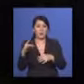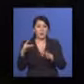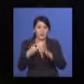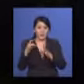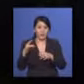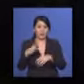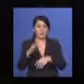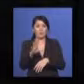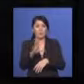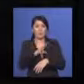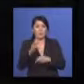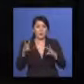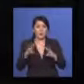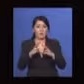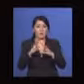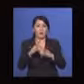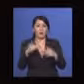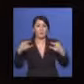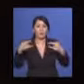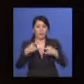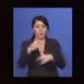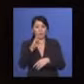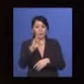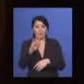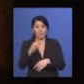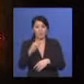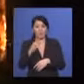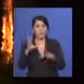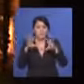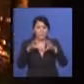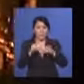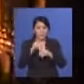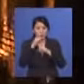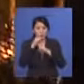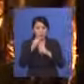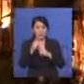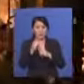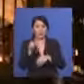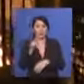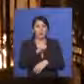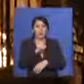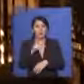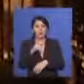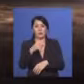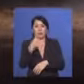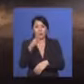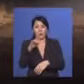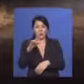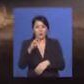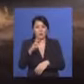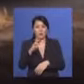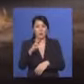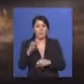Из-за искр произошло возгорание на телевизионной вышке. Пока ликвидировать очаг не получается, наблюдается сильное задымление.